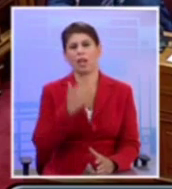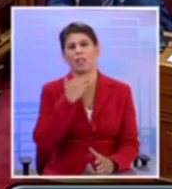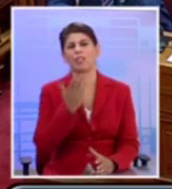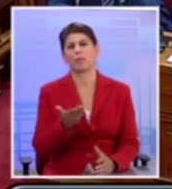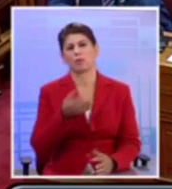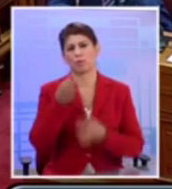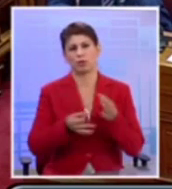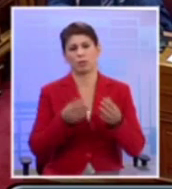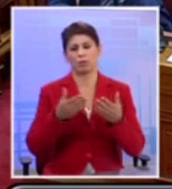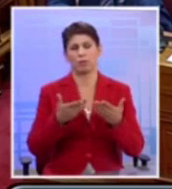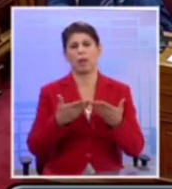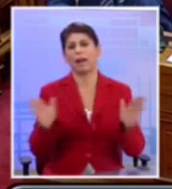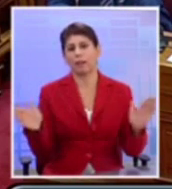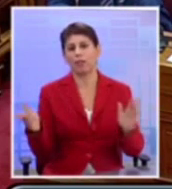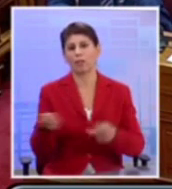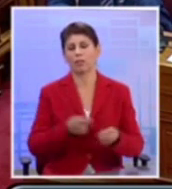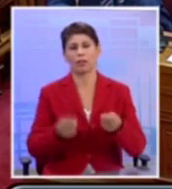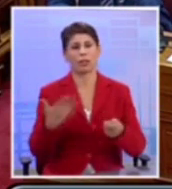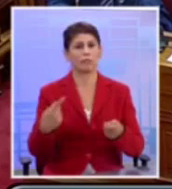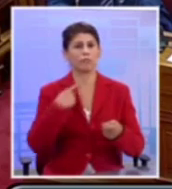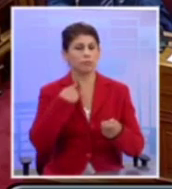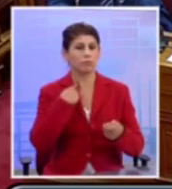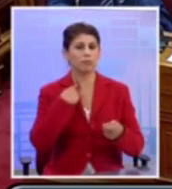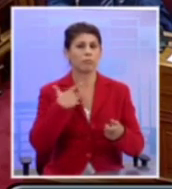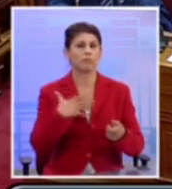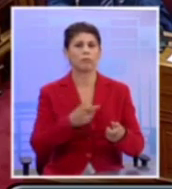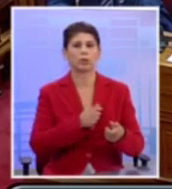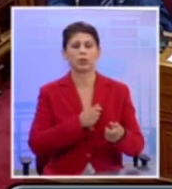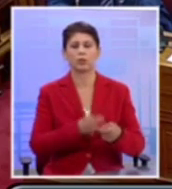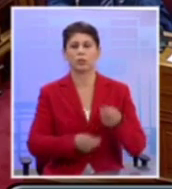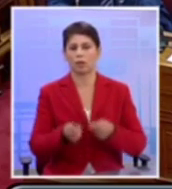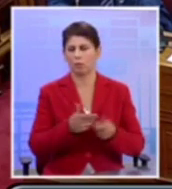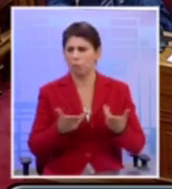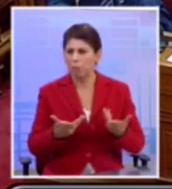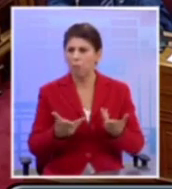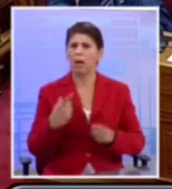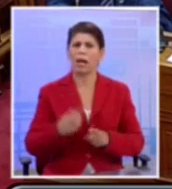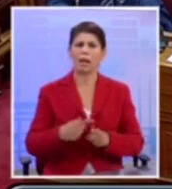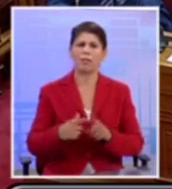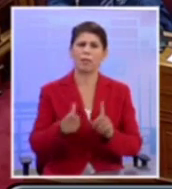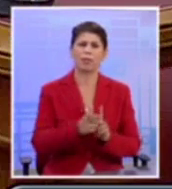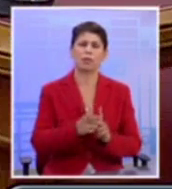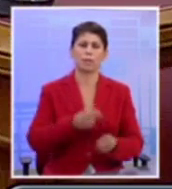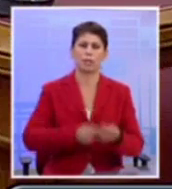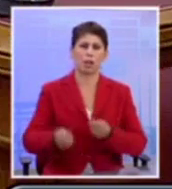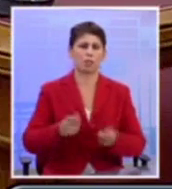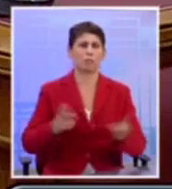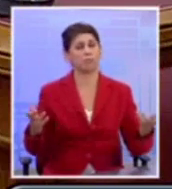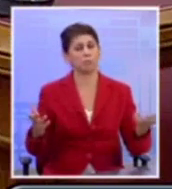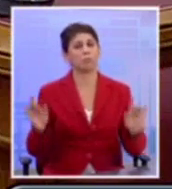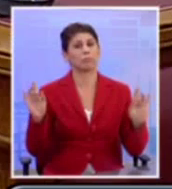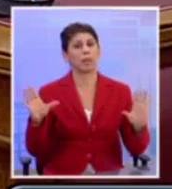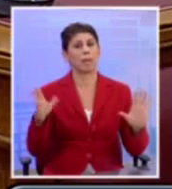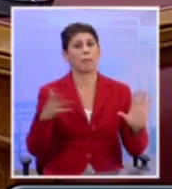το πούμε αυτά ανοιχτό στις αγορές, διότι θα χάναμε την εμπιστοσύνη των αγορών. Μα η Ελλάδα ήταν αποκλεισμένη από τις αγορές, ούτως ή άλλως. Καμία